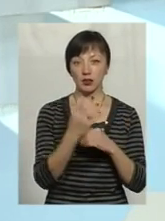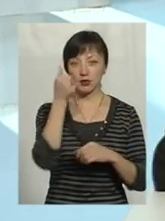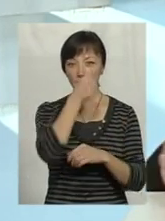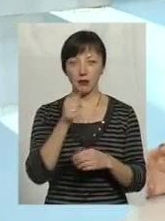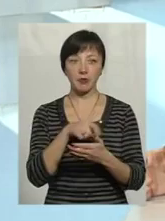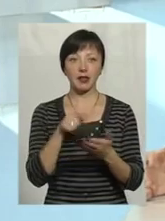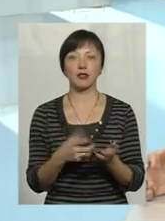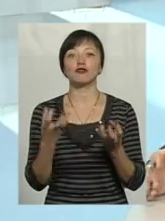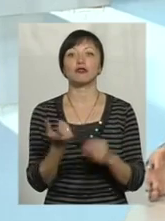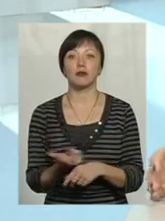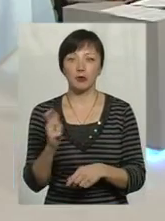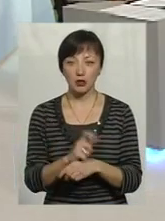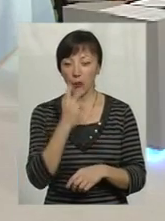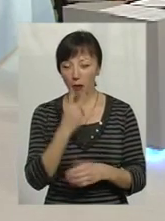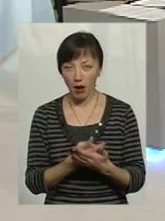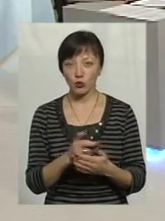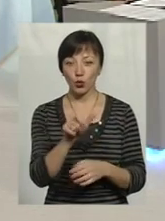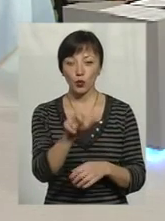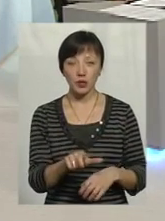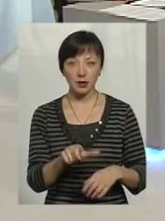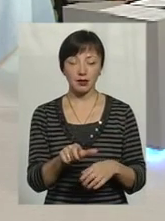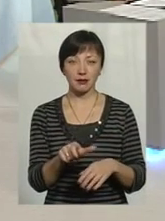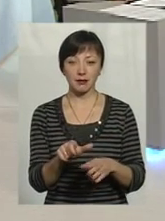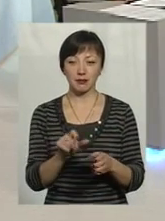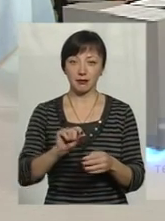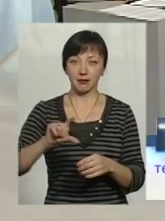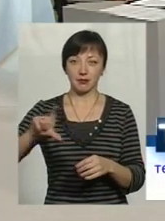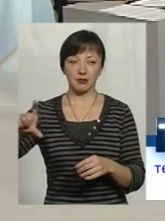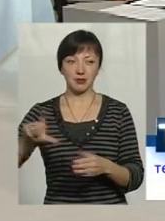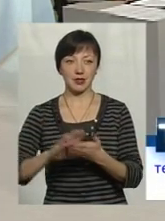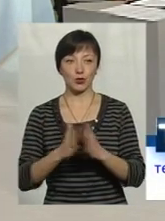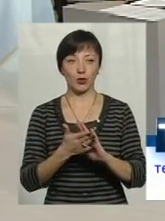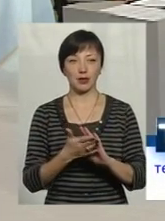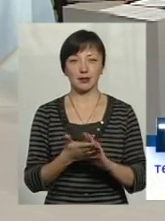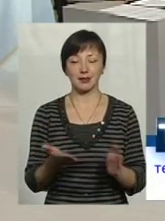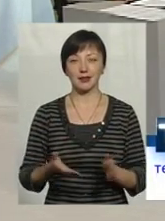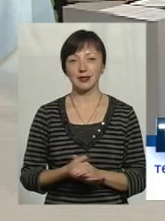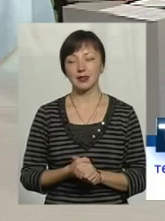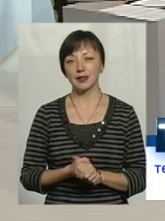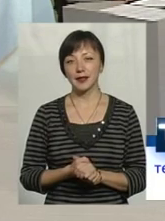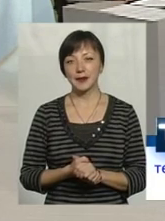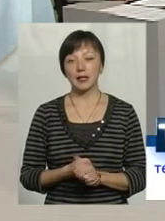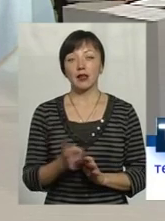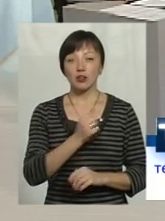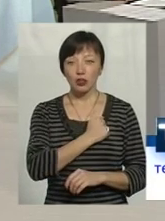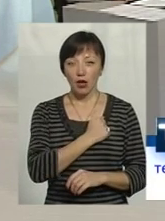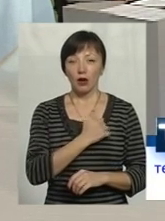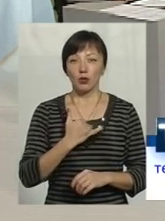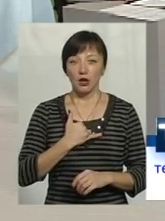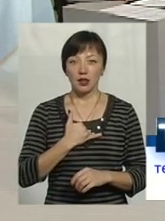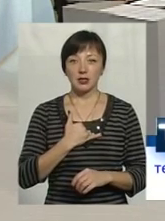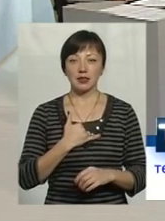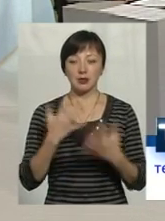тих питань ще більше, тому що ти бачиш, як ситуація от розвивається. На жаль, в нас вкрали